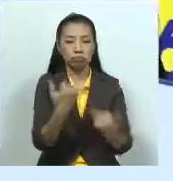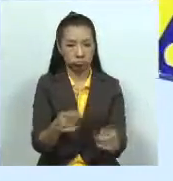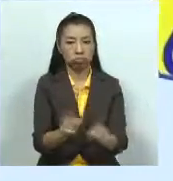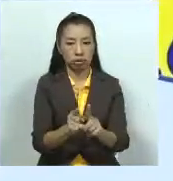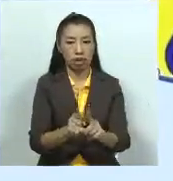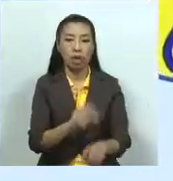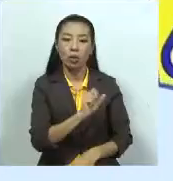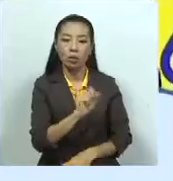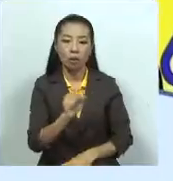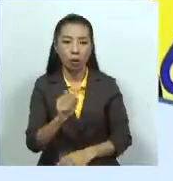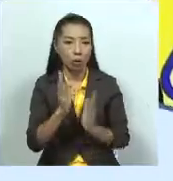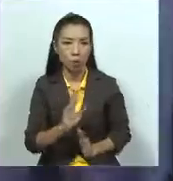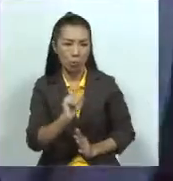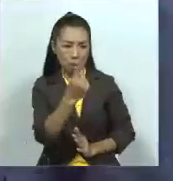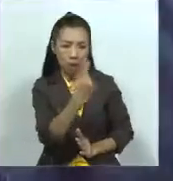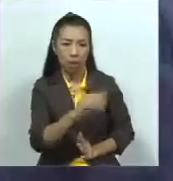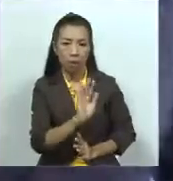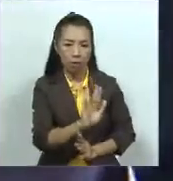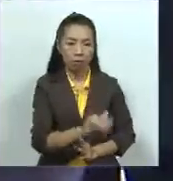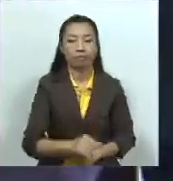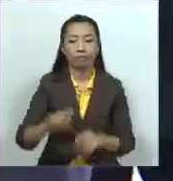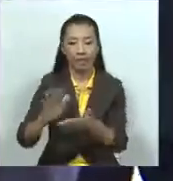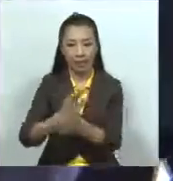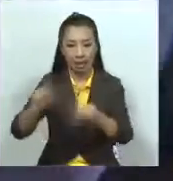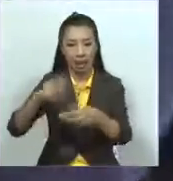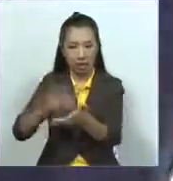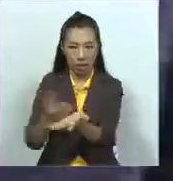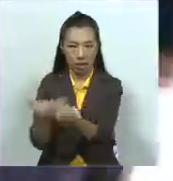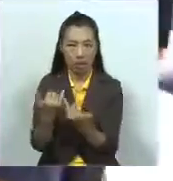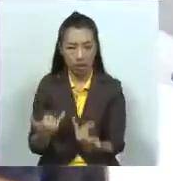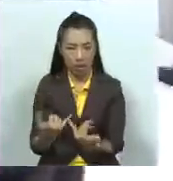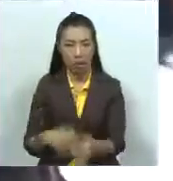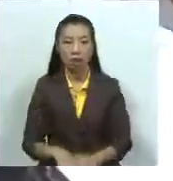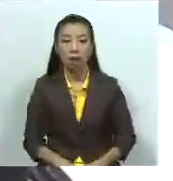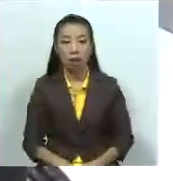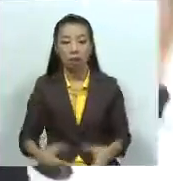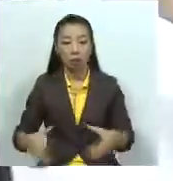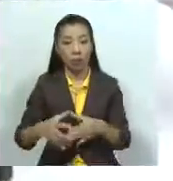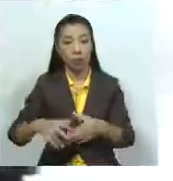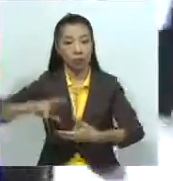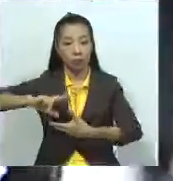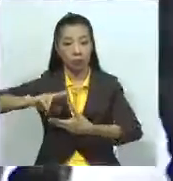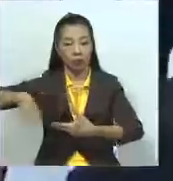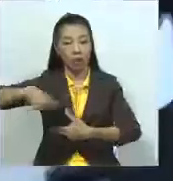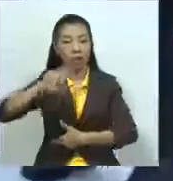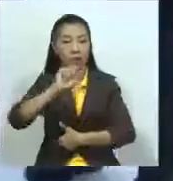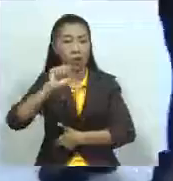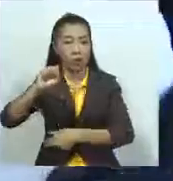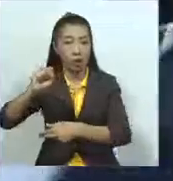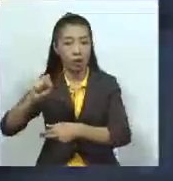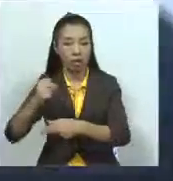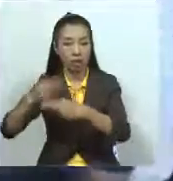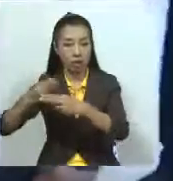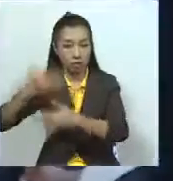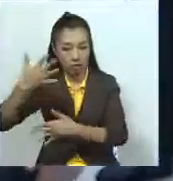ร้อมด้วยสสหน้าใหม่ของพรรคขณะที่พรรคพลังประชารัฐนายสมศักดิ์เทพสุทินสสบัญชีรายชื่อพร้อมด้วยนายธรรมนัสพรหมเผ่าส